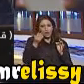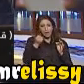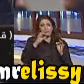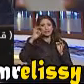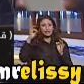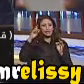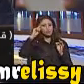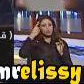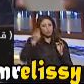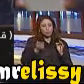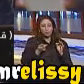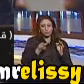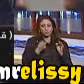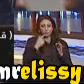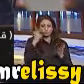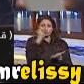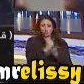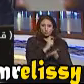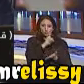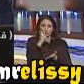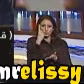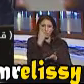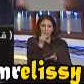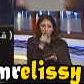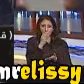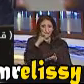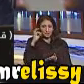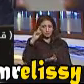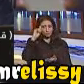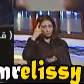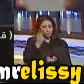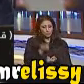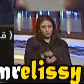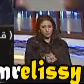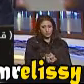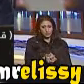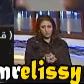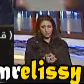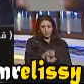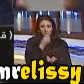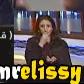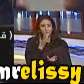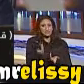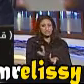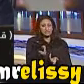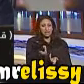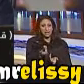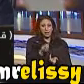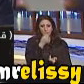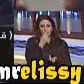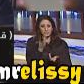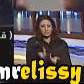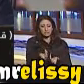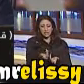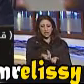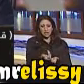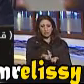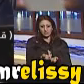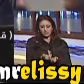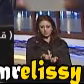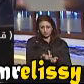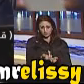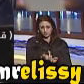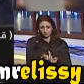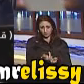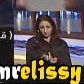الدوله محترم بيجي اخر الشهر ياخد 40 جنيه؟ وانت عايش ازاي يا عم حلمي ال 40 جنيه دول؟ والله ما انا عارف حضرتك، حتى